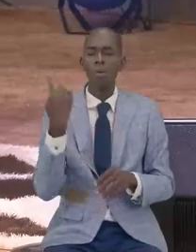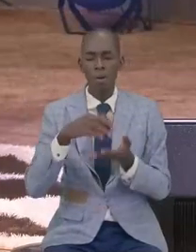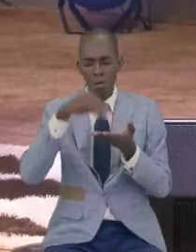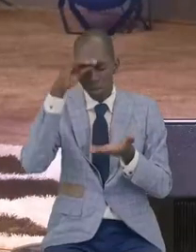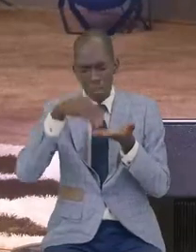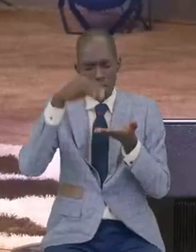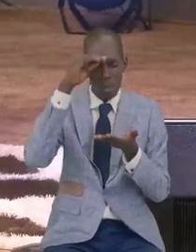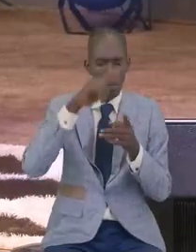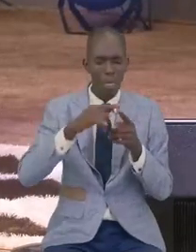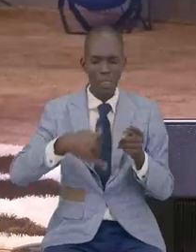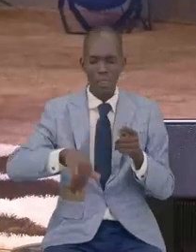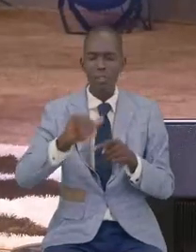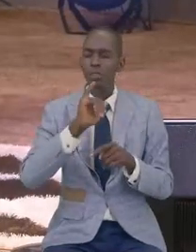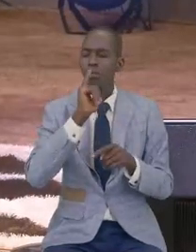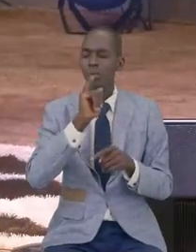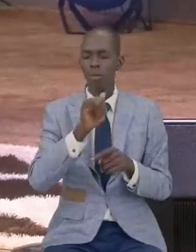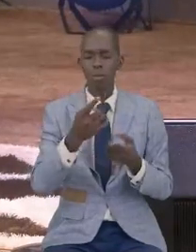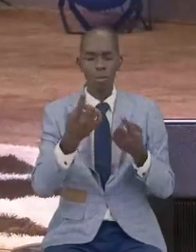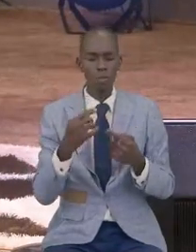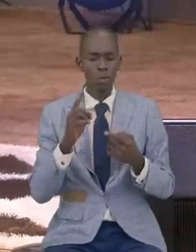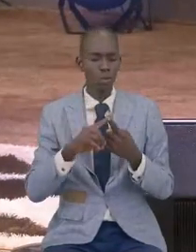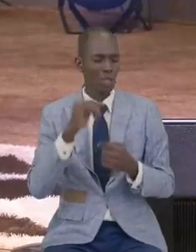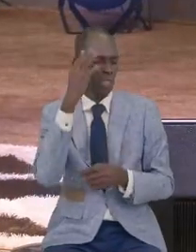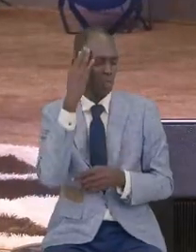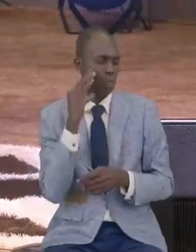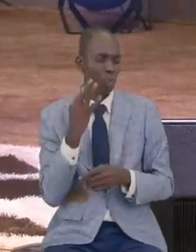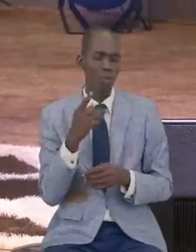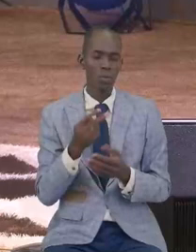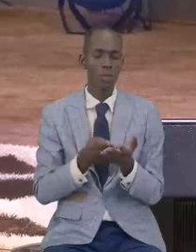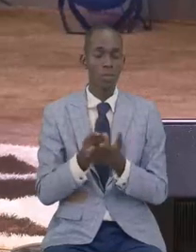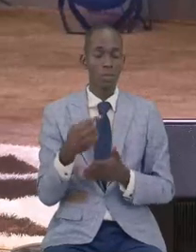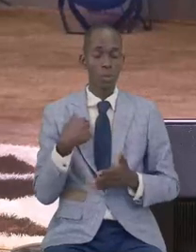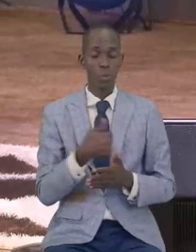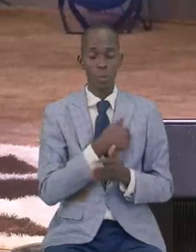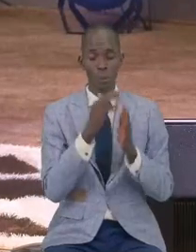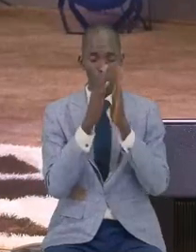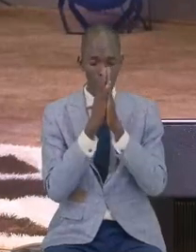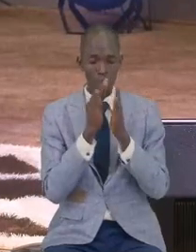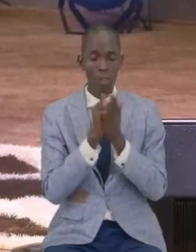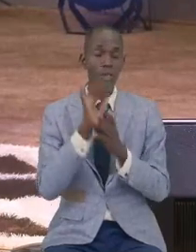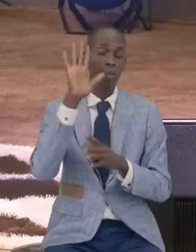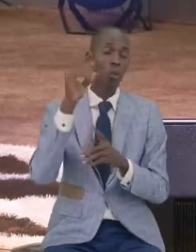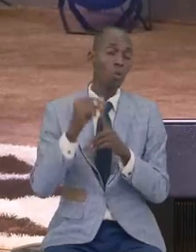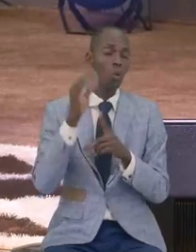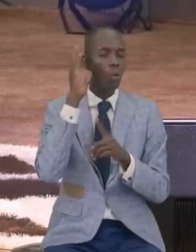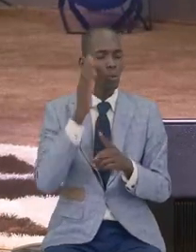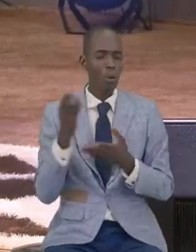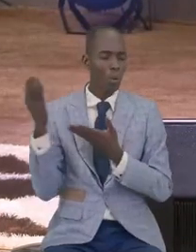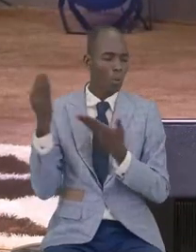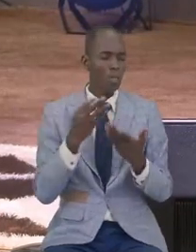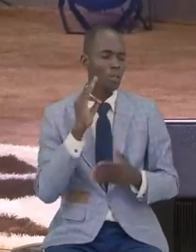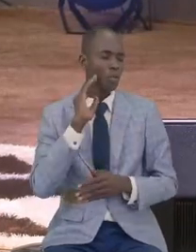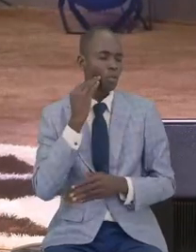jamais à la connaissance de la vérité, à l'expérience de la vérité. Je prie que ta parole porte le fruit du